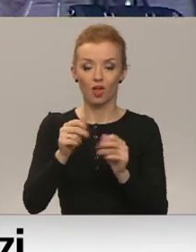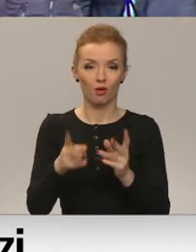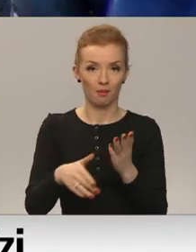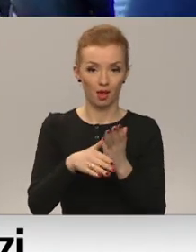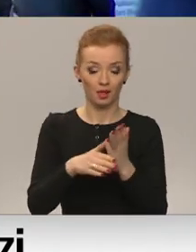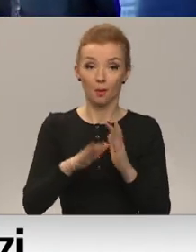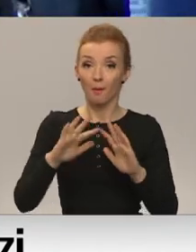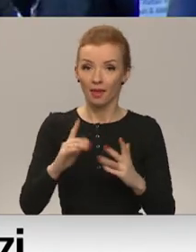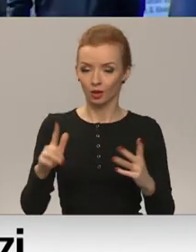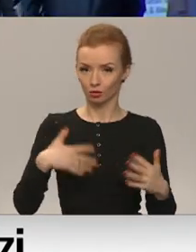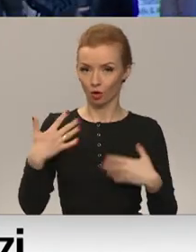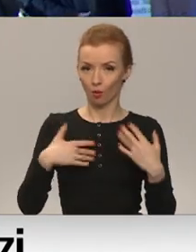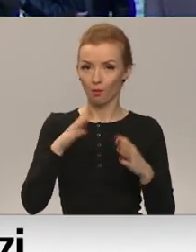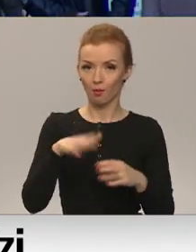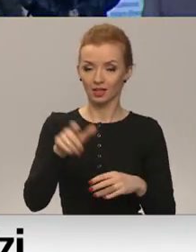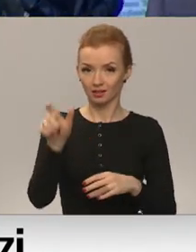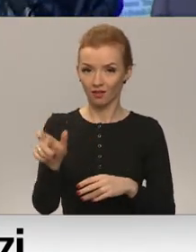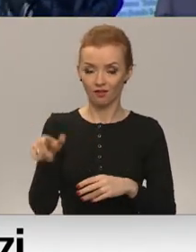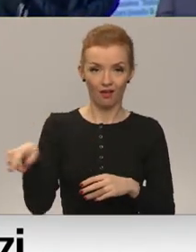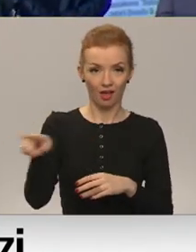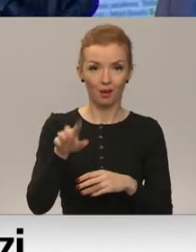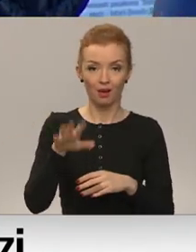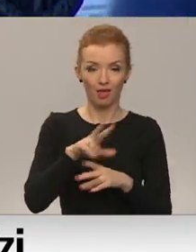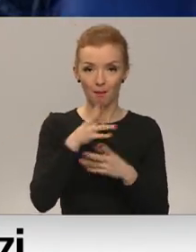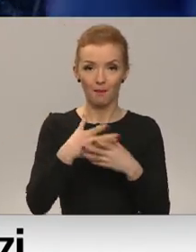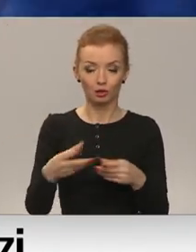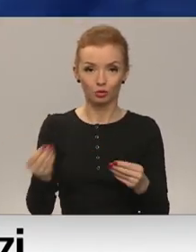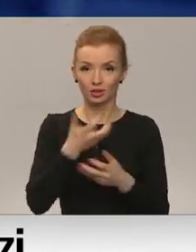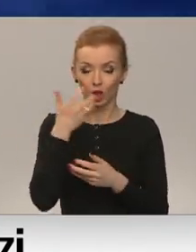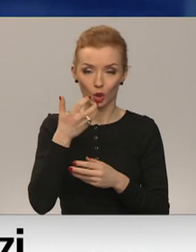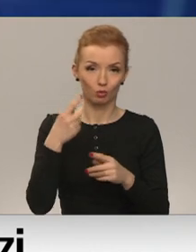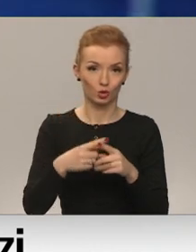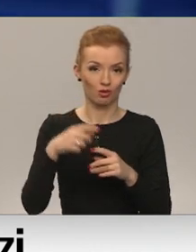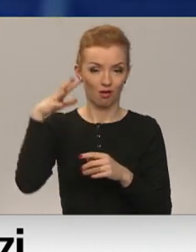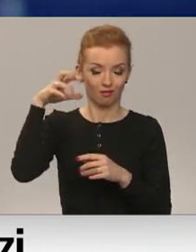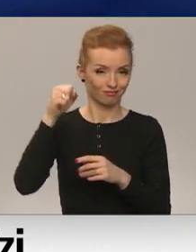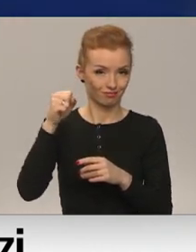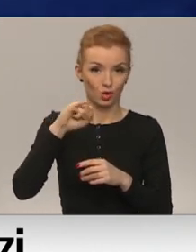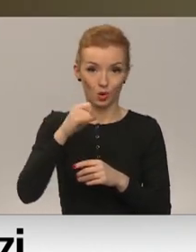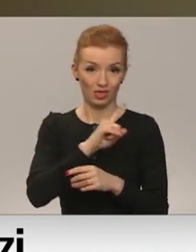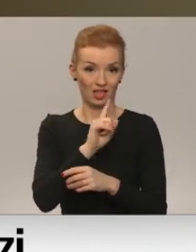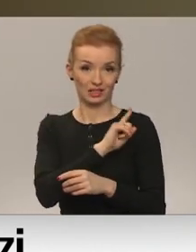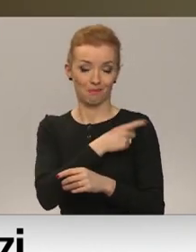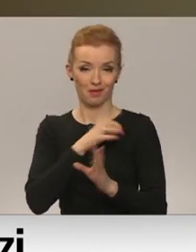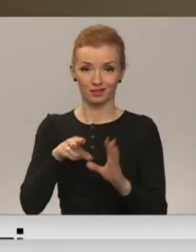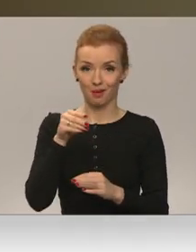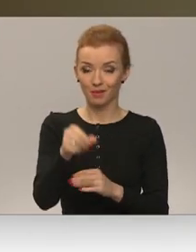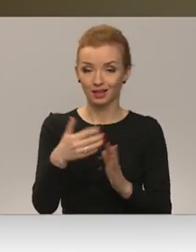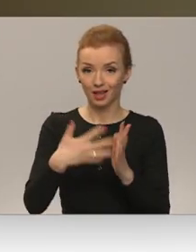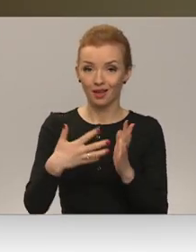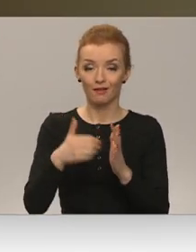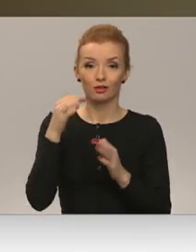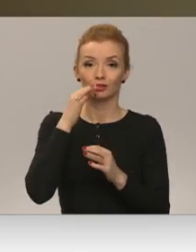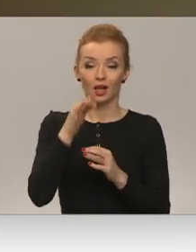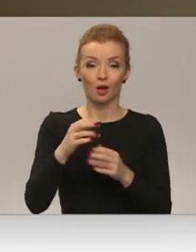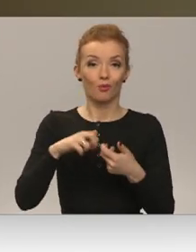par iedzīvotājiem, lai viņi nepaliek bez siltuma un gaismas savās mājās, nespējot samaksāt rēķinus. Problēma ir tajā,